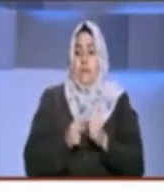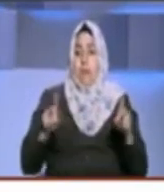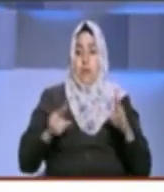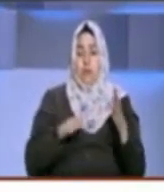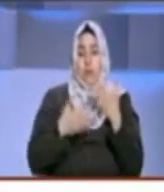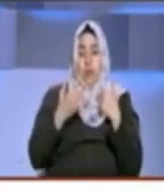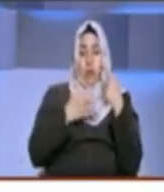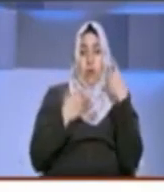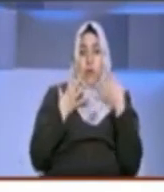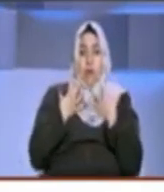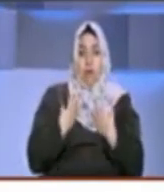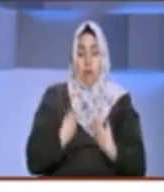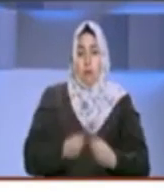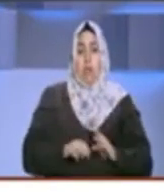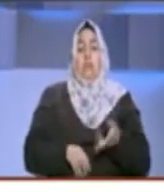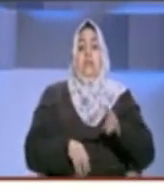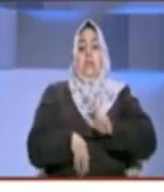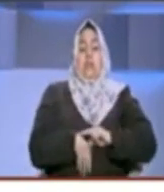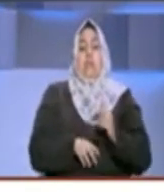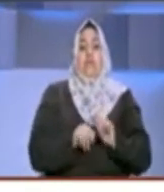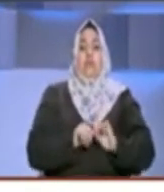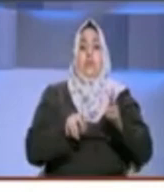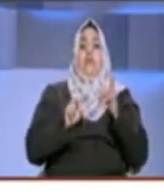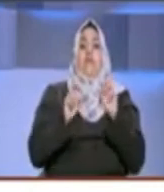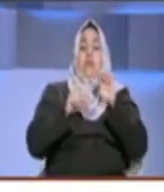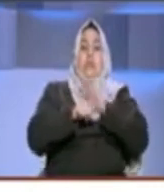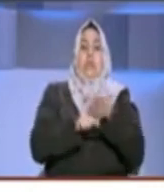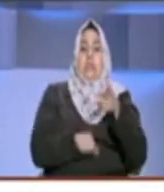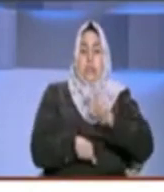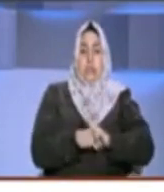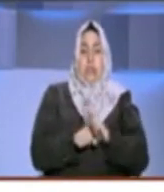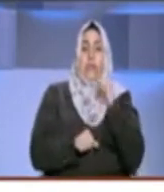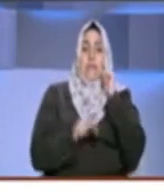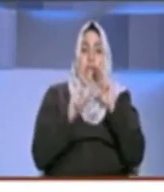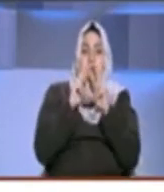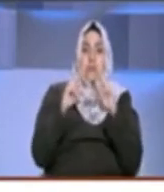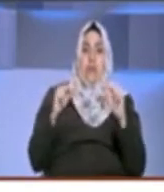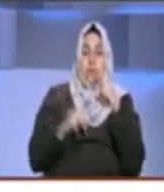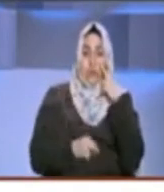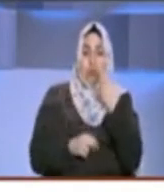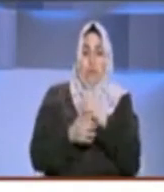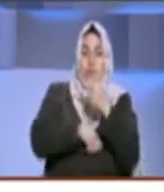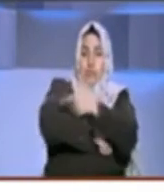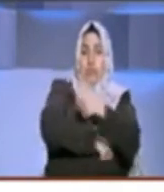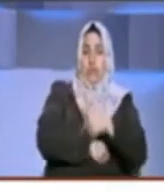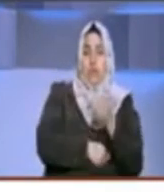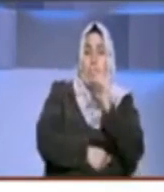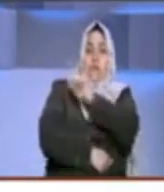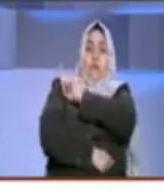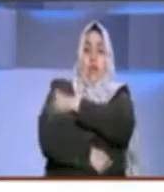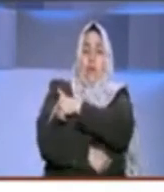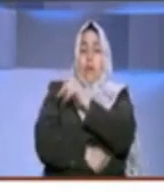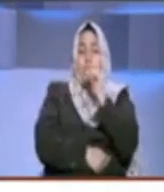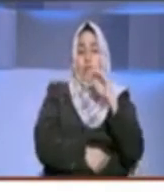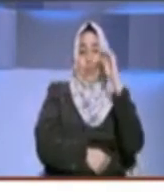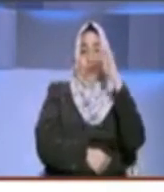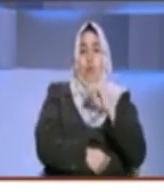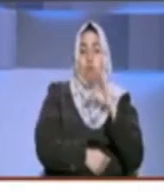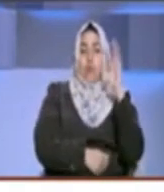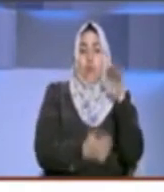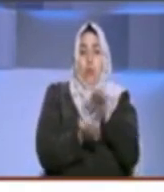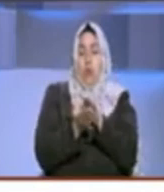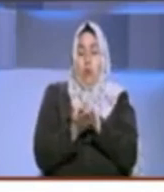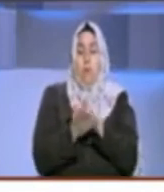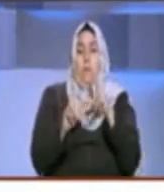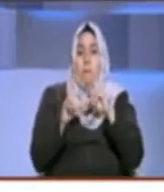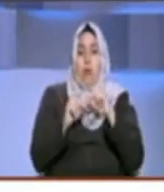الاولى خلصت ترجع يحصل فيه انتكاس. احنا لسه شايفين الموضوع ده في لبنان الاسبوع اللي فات، وشفناه في المانيا كذلك، كوريا الجنوبيه والجزائر لهما نفس النموذج.